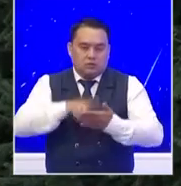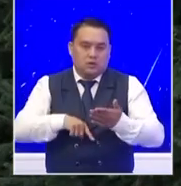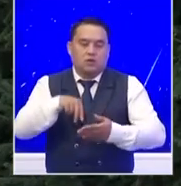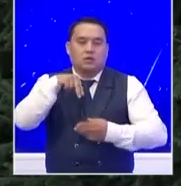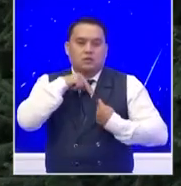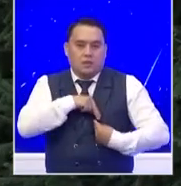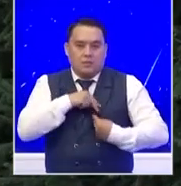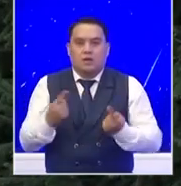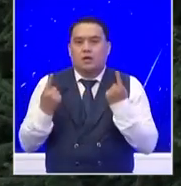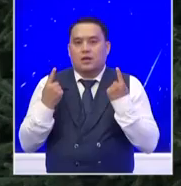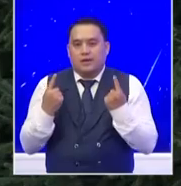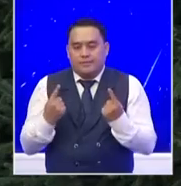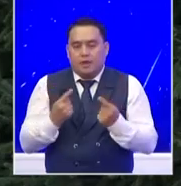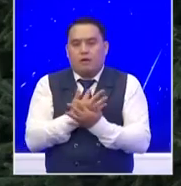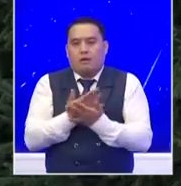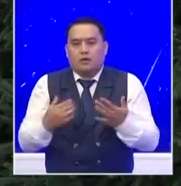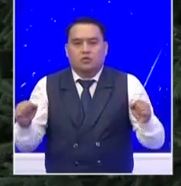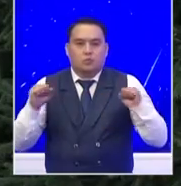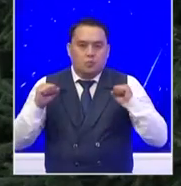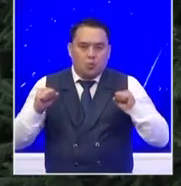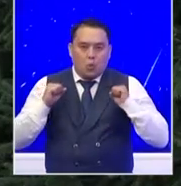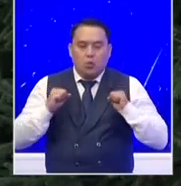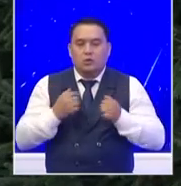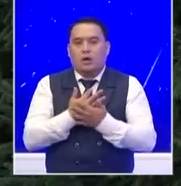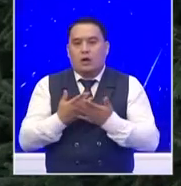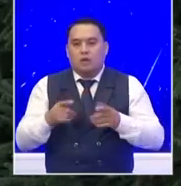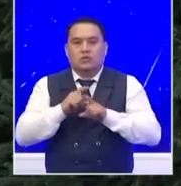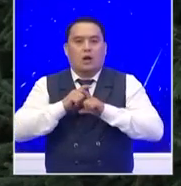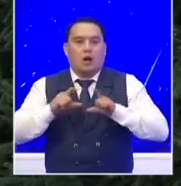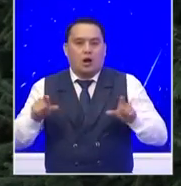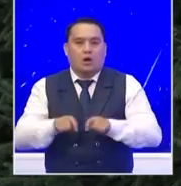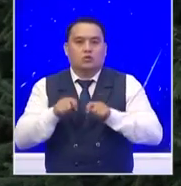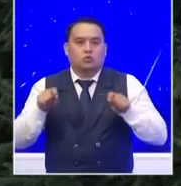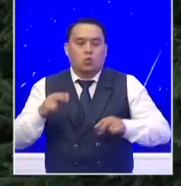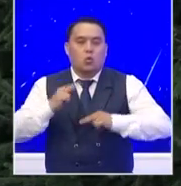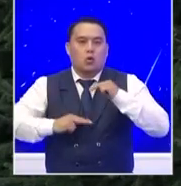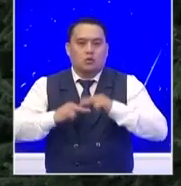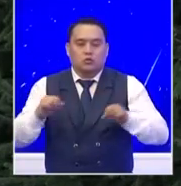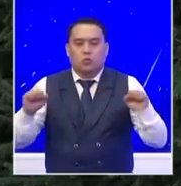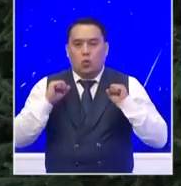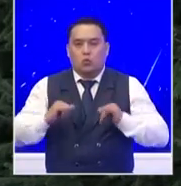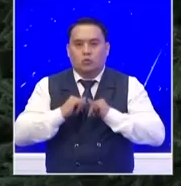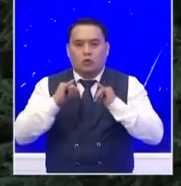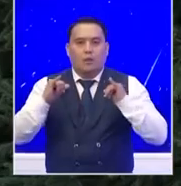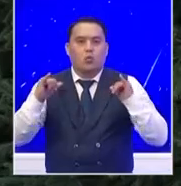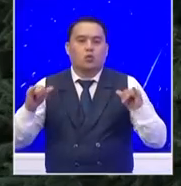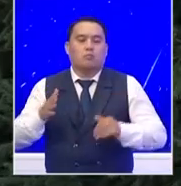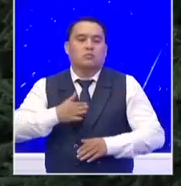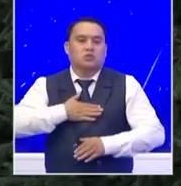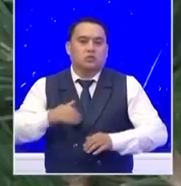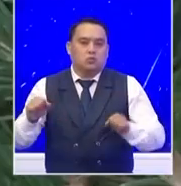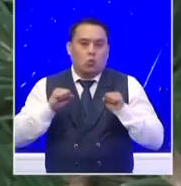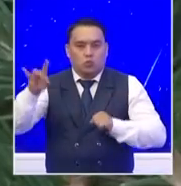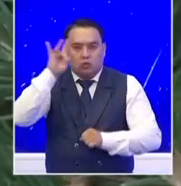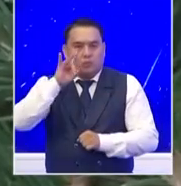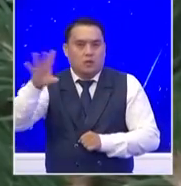көп. Оның ішінде спорт саласына қаншама тер төгіп, қаншама спорт кешендердің бой көтеруіне, спортымыздың дамуына, біздің спортшыларымыздың